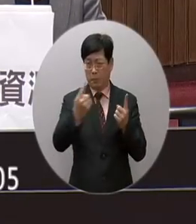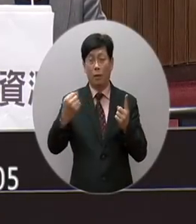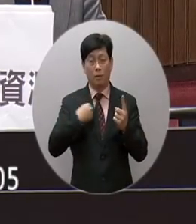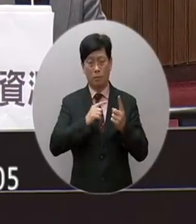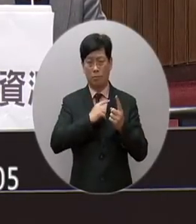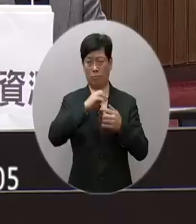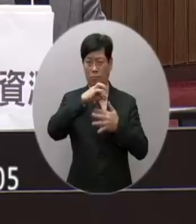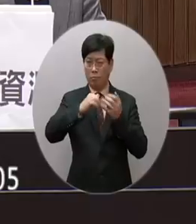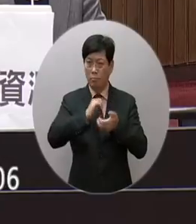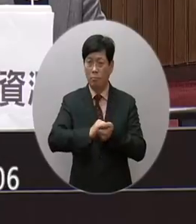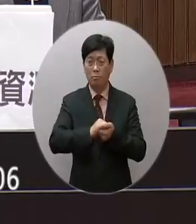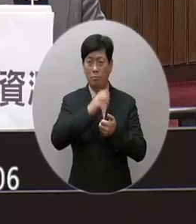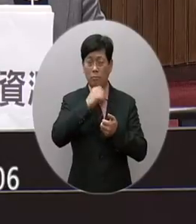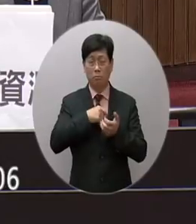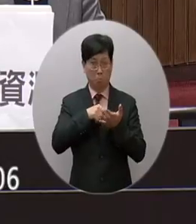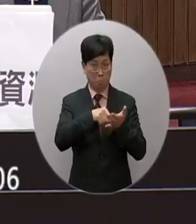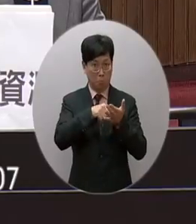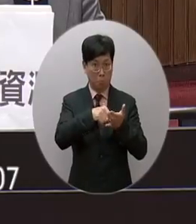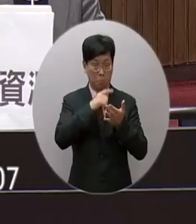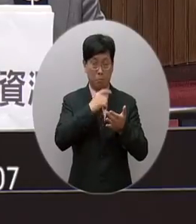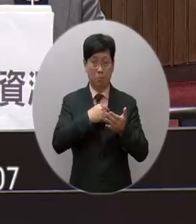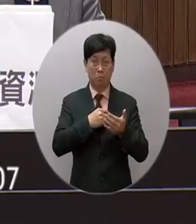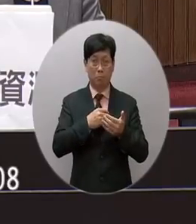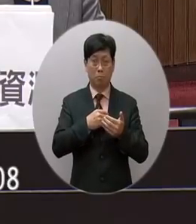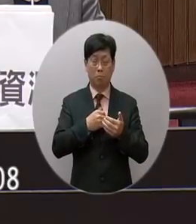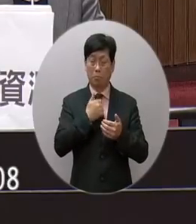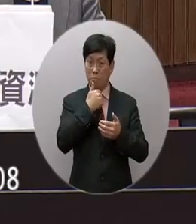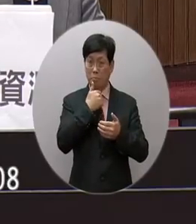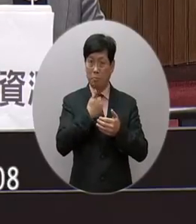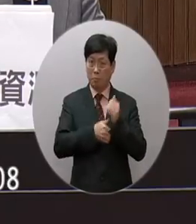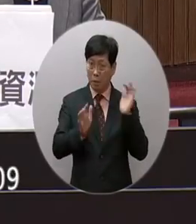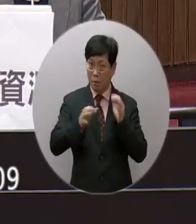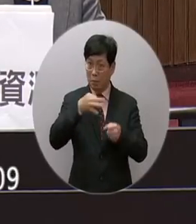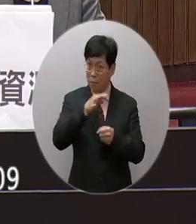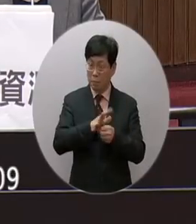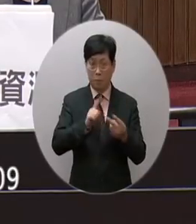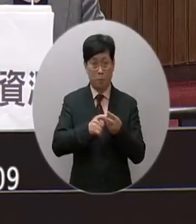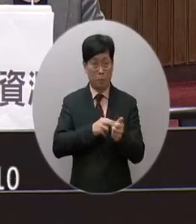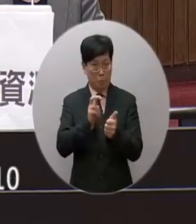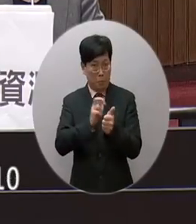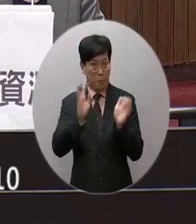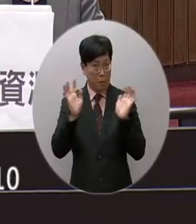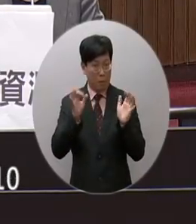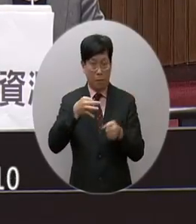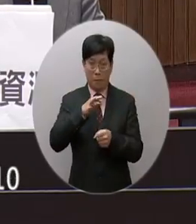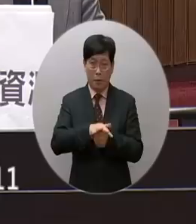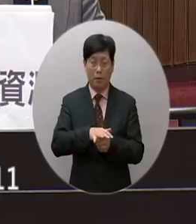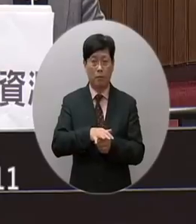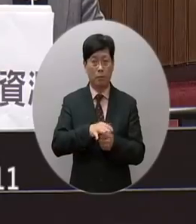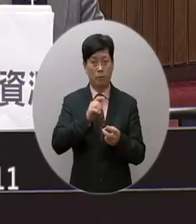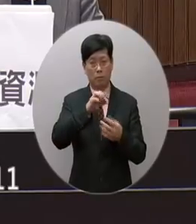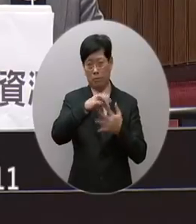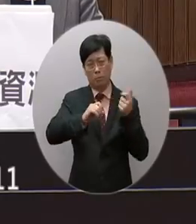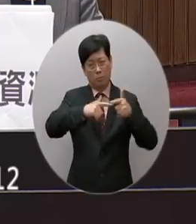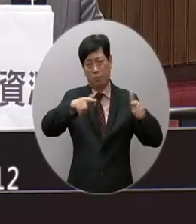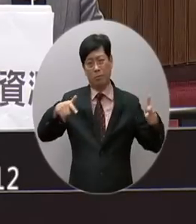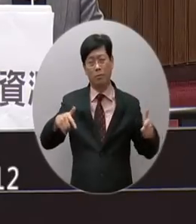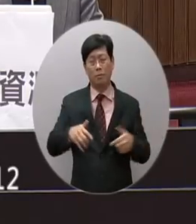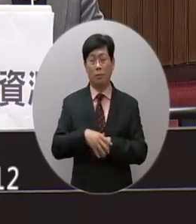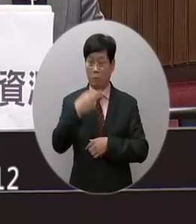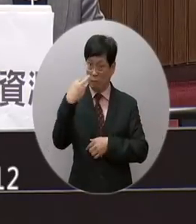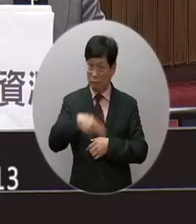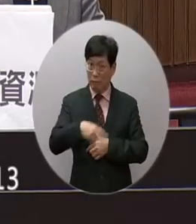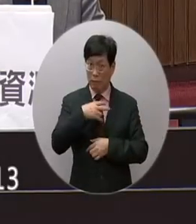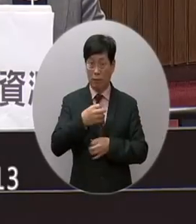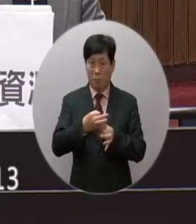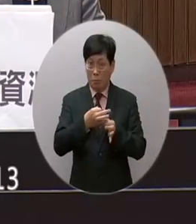规定的这个秦岭的这个生育奖励津贴或者是生育育儿津贴的这个资格都不一样，然后